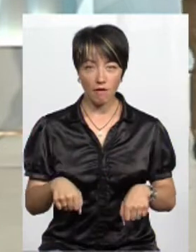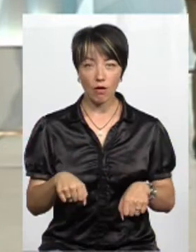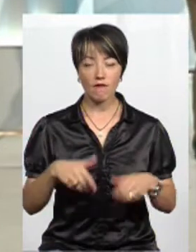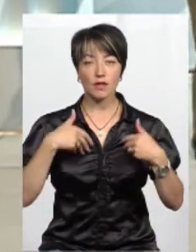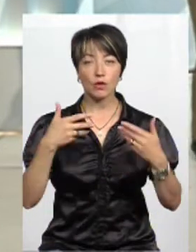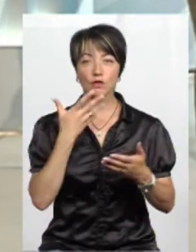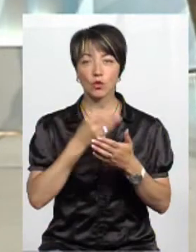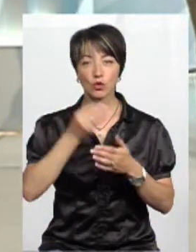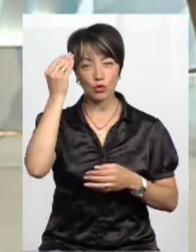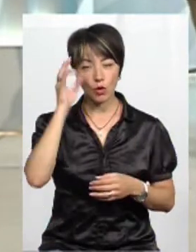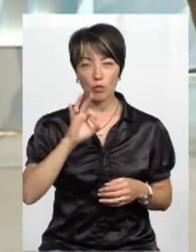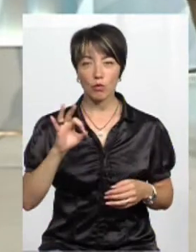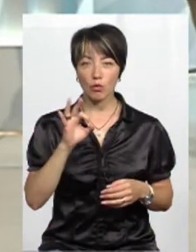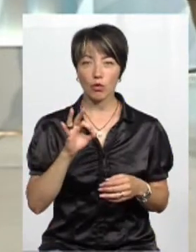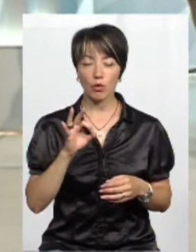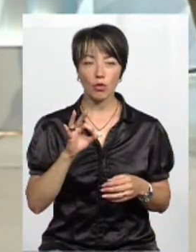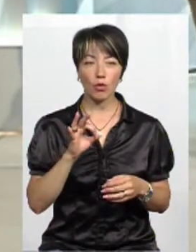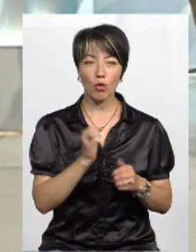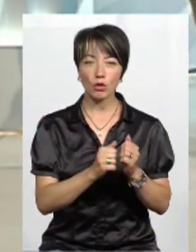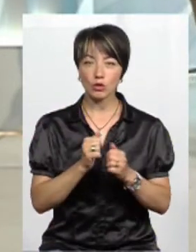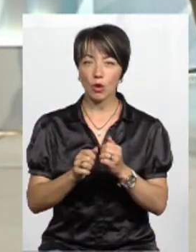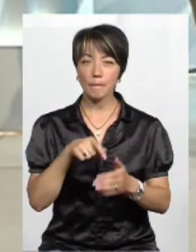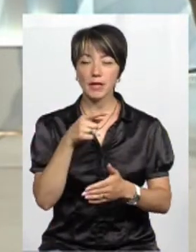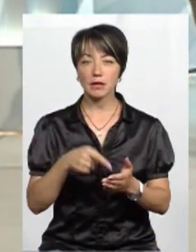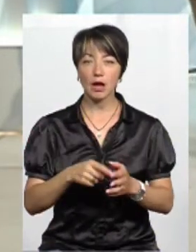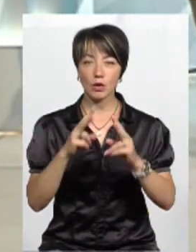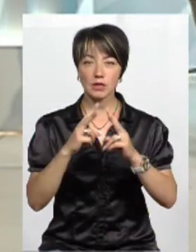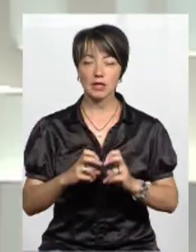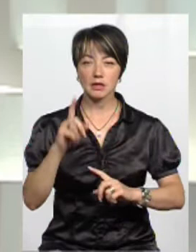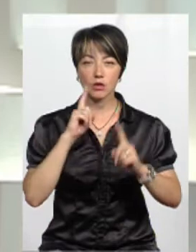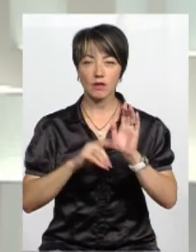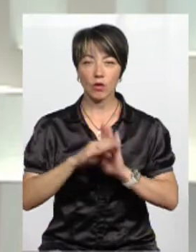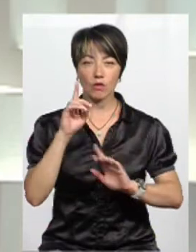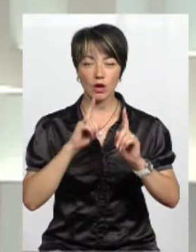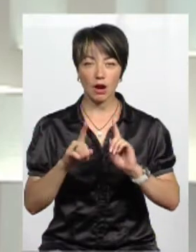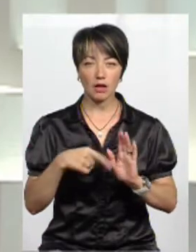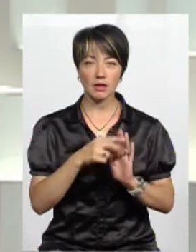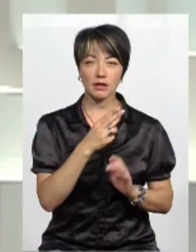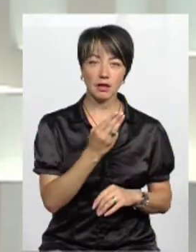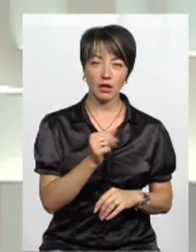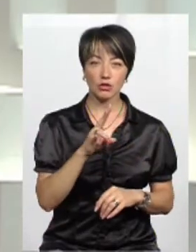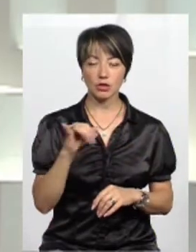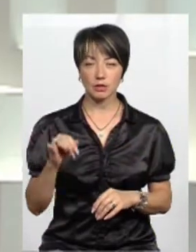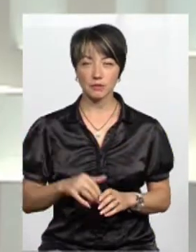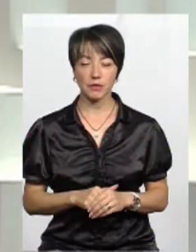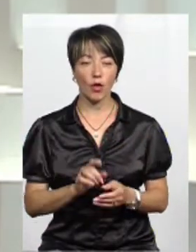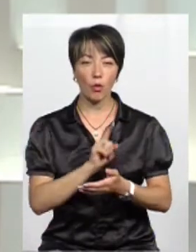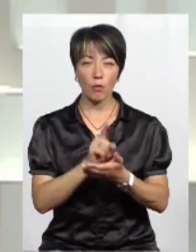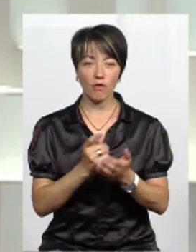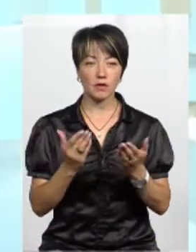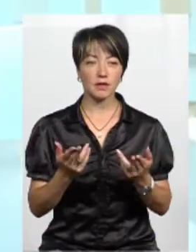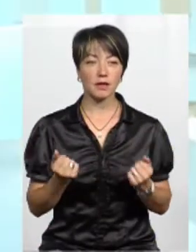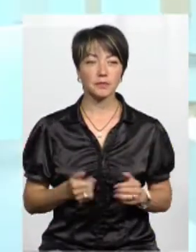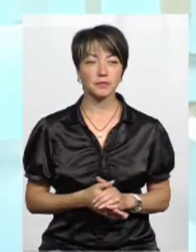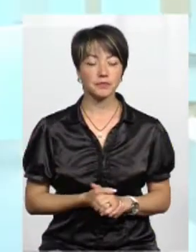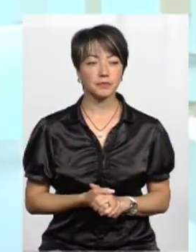депутат має право висловлювати свою думку щодо кожного питання, яке розглядається на засіданні Верховної Ради. Так чи ні? Мені здається, це і обов'язок.